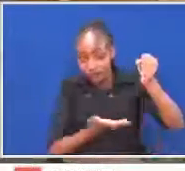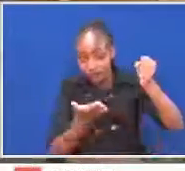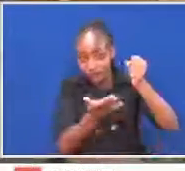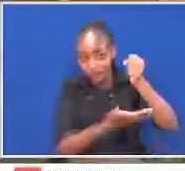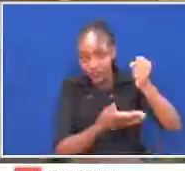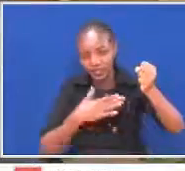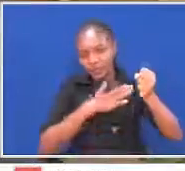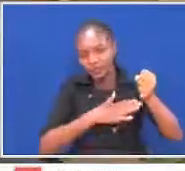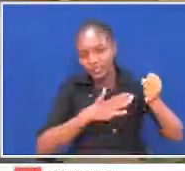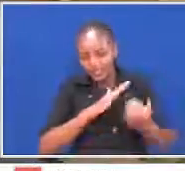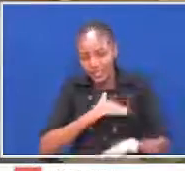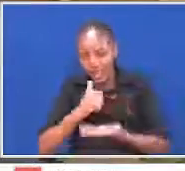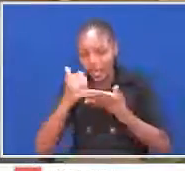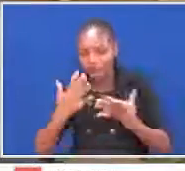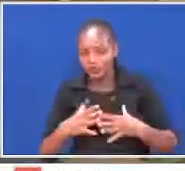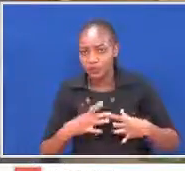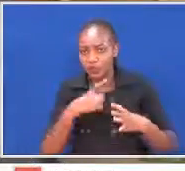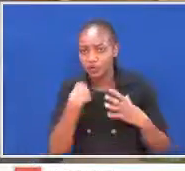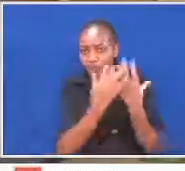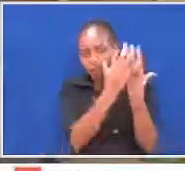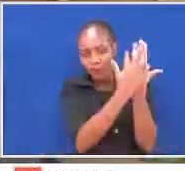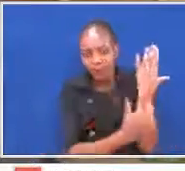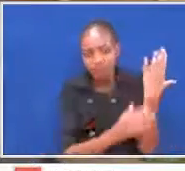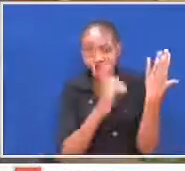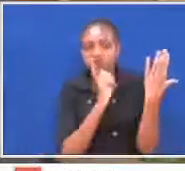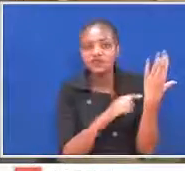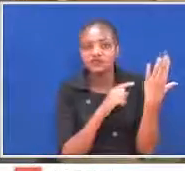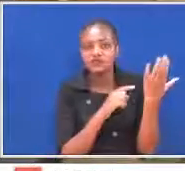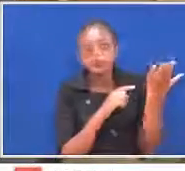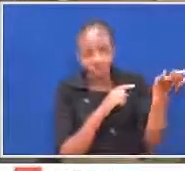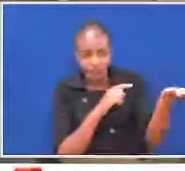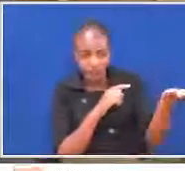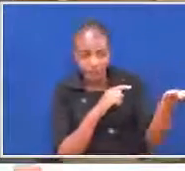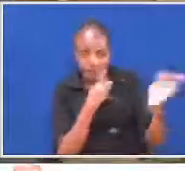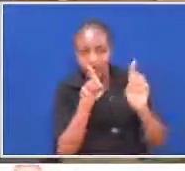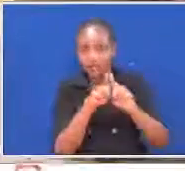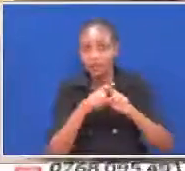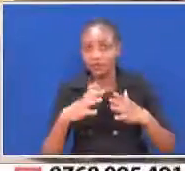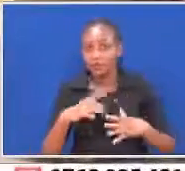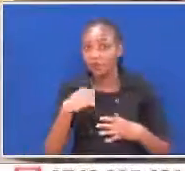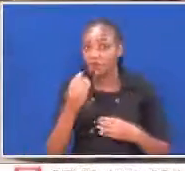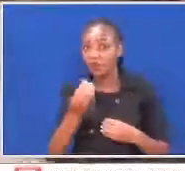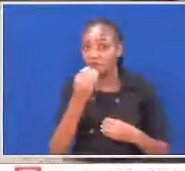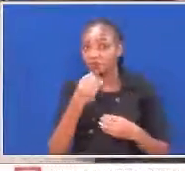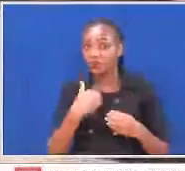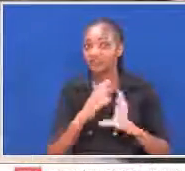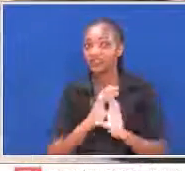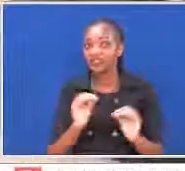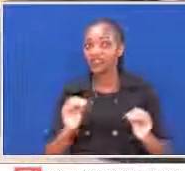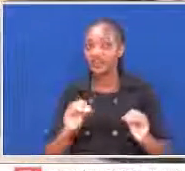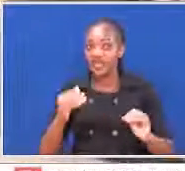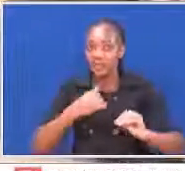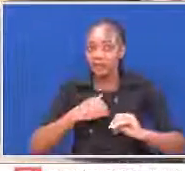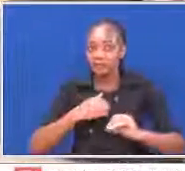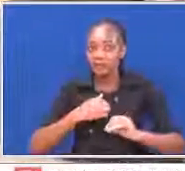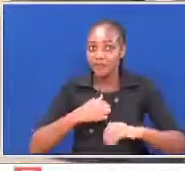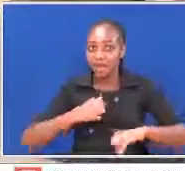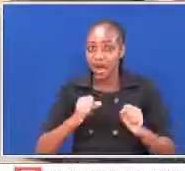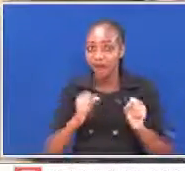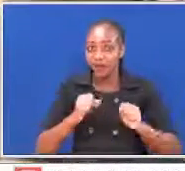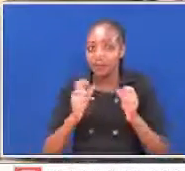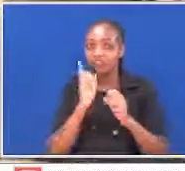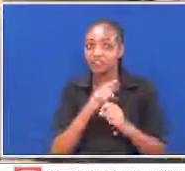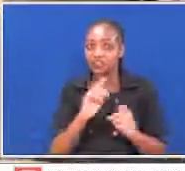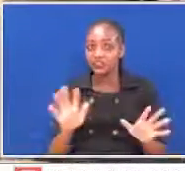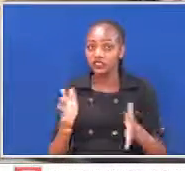tuweze tuwasaidia wale wachochole ambao hawana kule mashinani. Furahia sana kusherehekea birthday ya Uhuru.